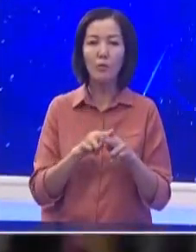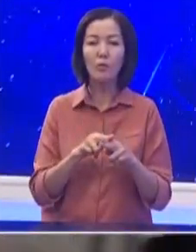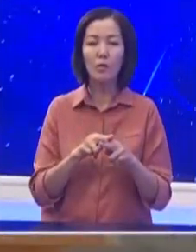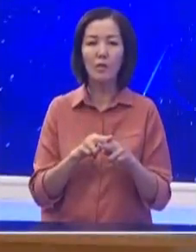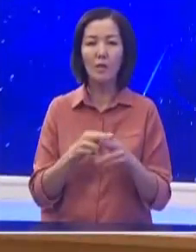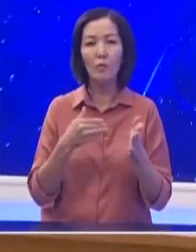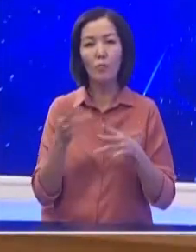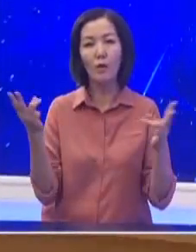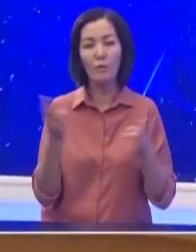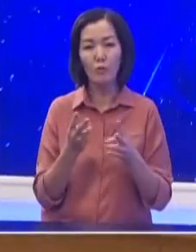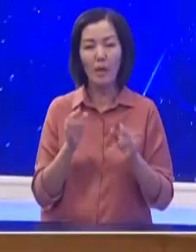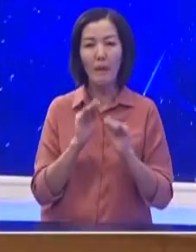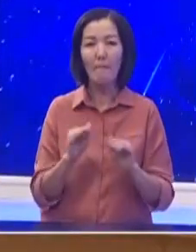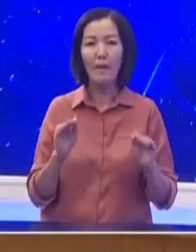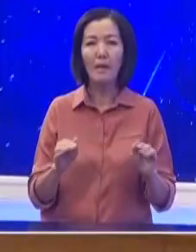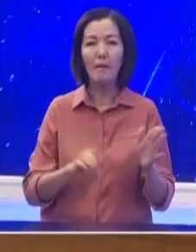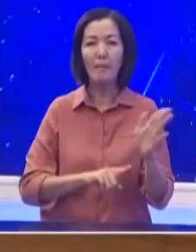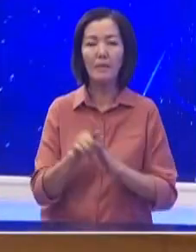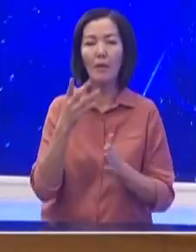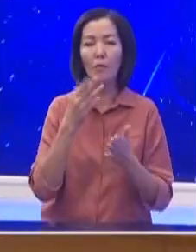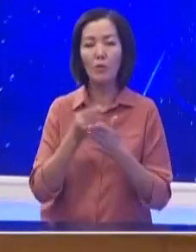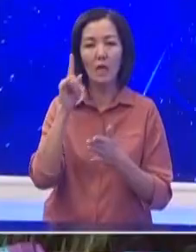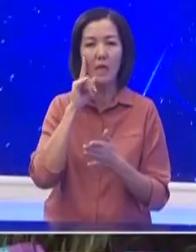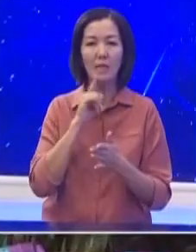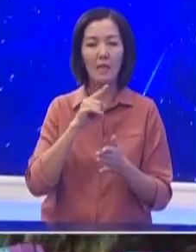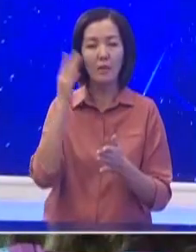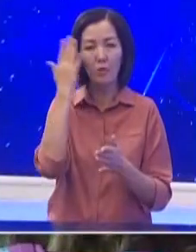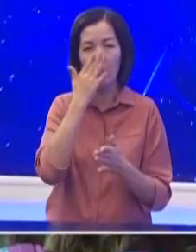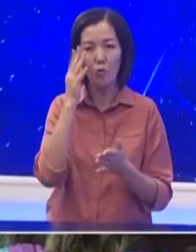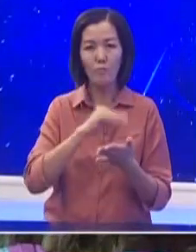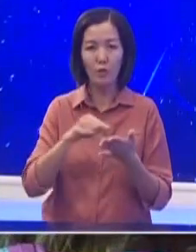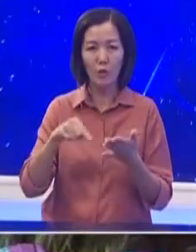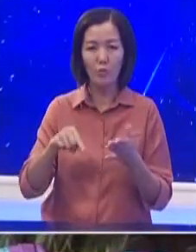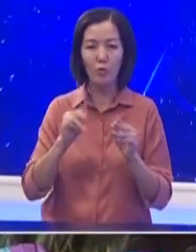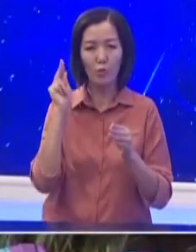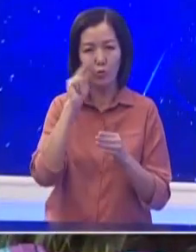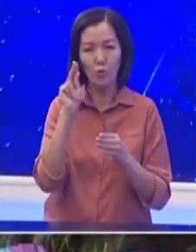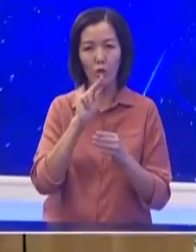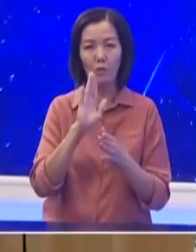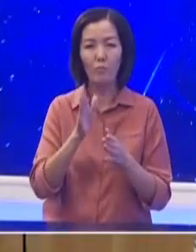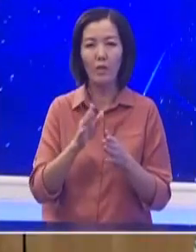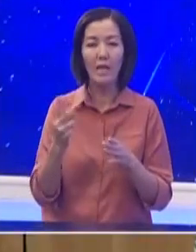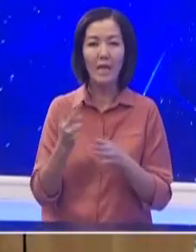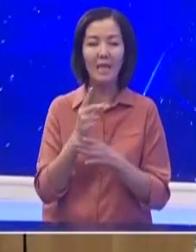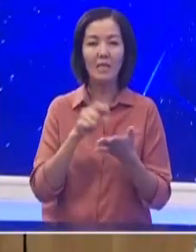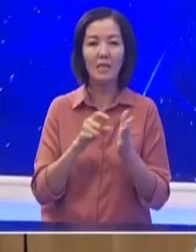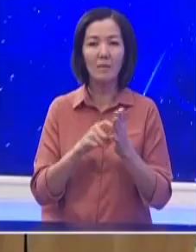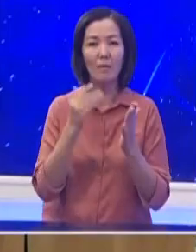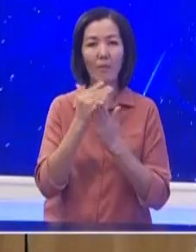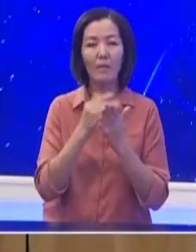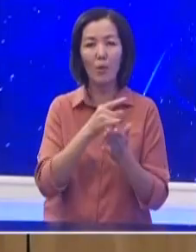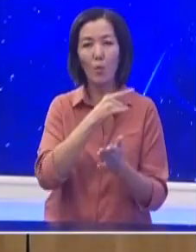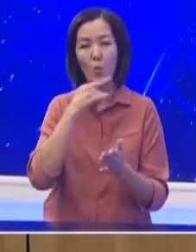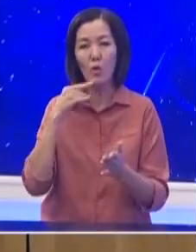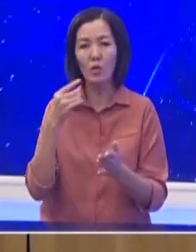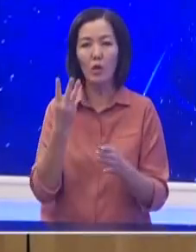тиімсіз деп отыр. Енді балдырғандар бастапқыда өз ана тілінде оқып жазуды ғана үйренеді. Асхат Аймағамбетов 2 сыныпта бағдарламаға орыс